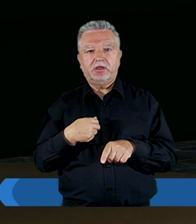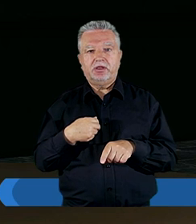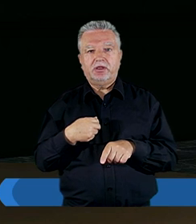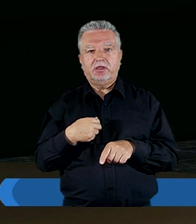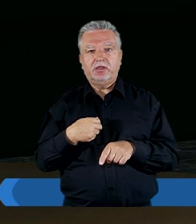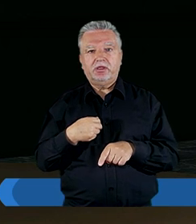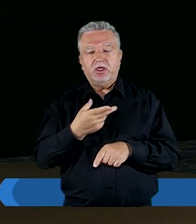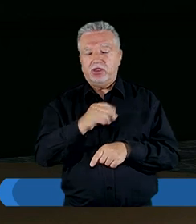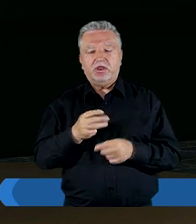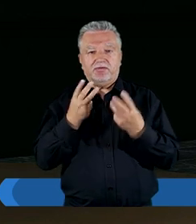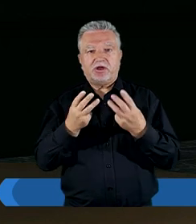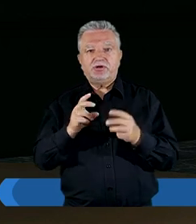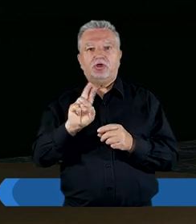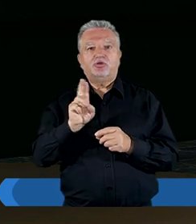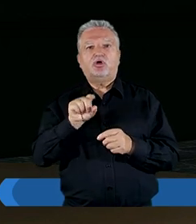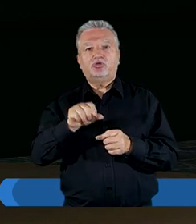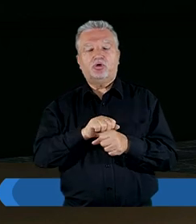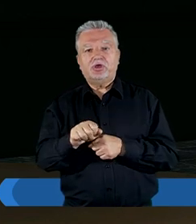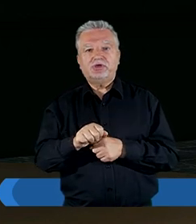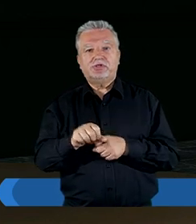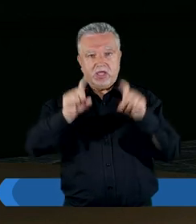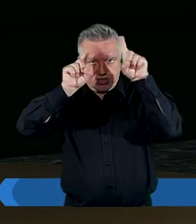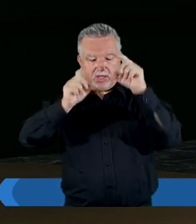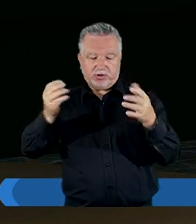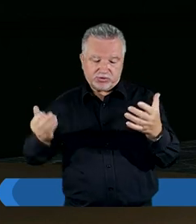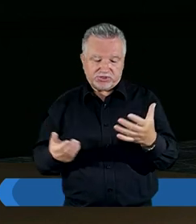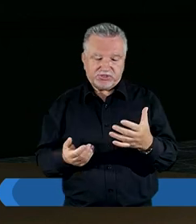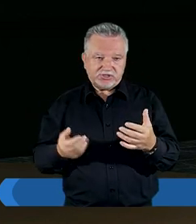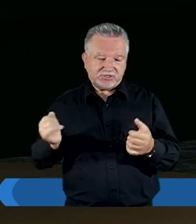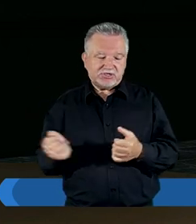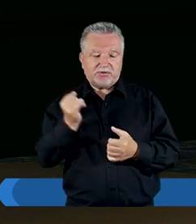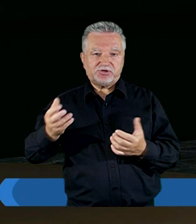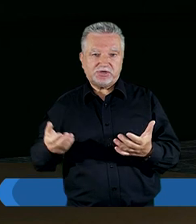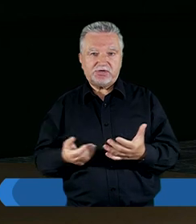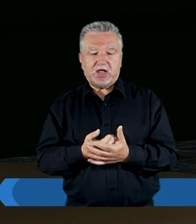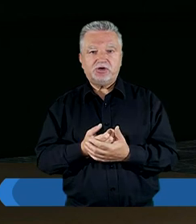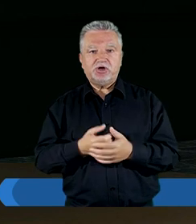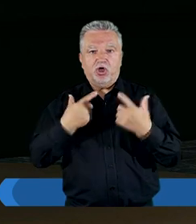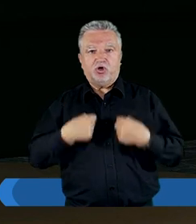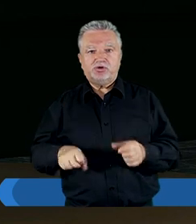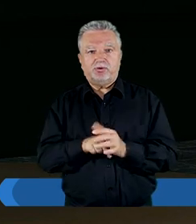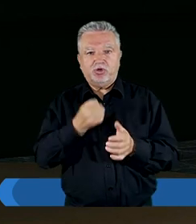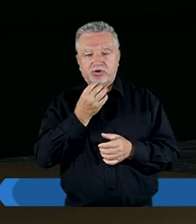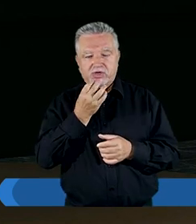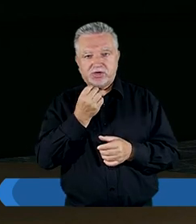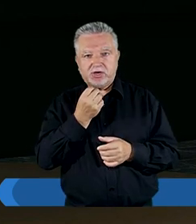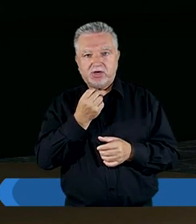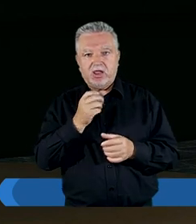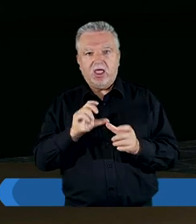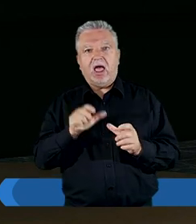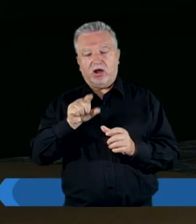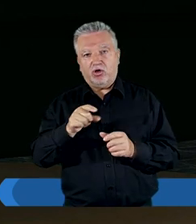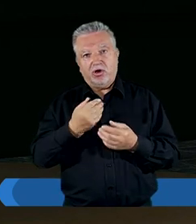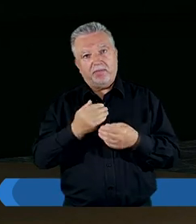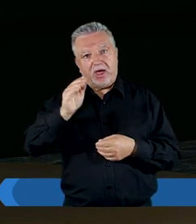czy to byłby Job, czy ktokolwiek inny, to szatan na pewno znajdzie osoby, które oskarża. Ale zdecydowanie tu widzę, że bardziej szatan oskarża